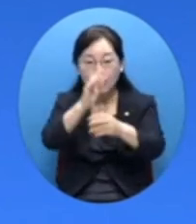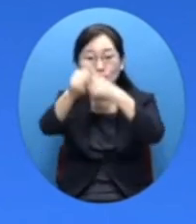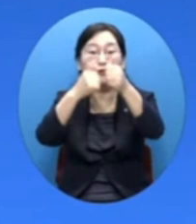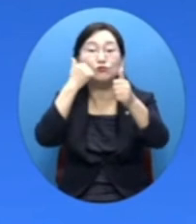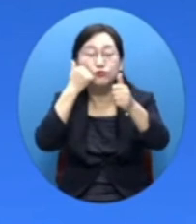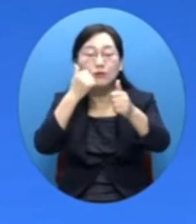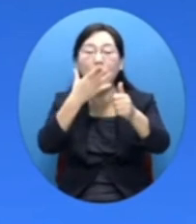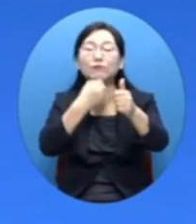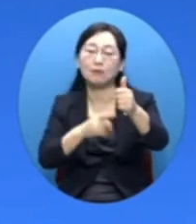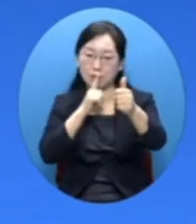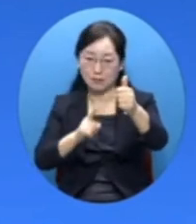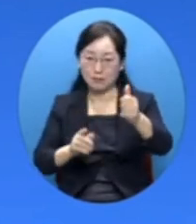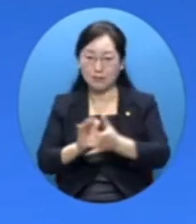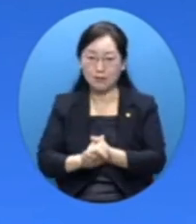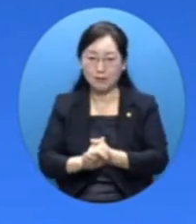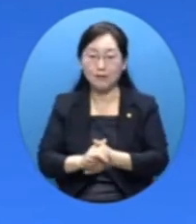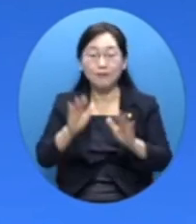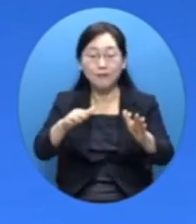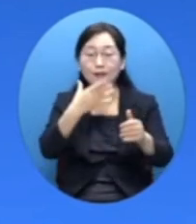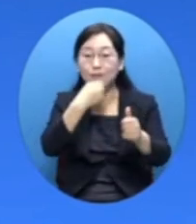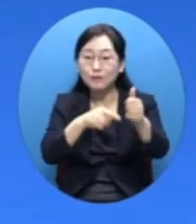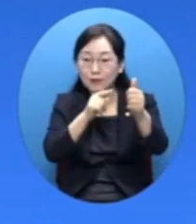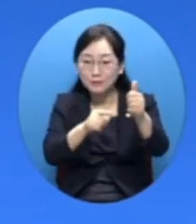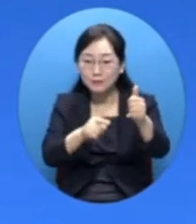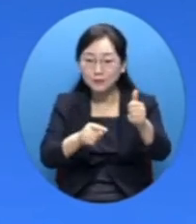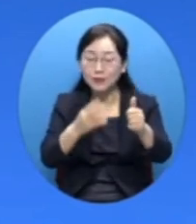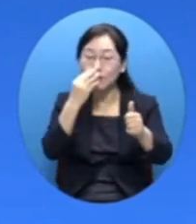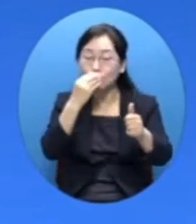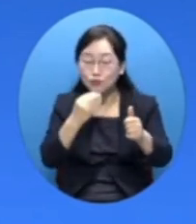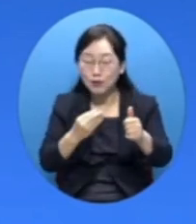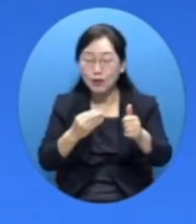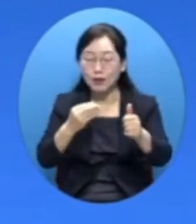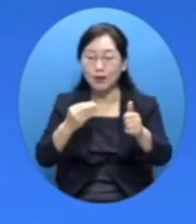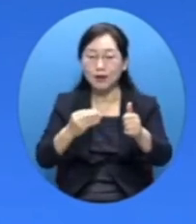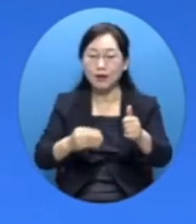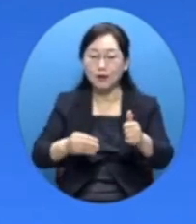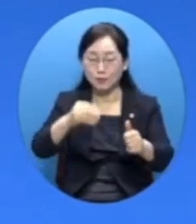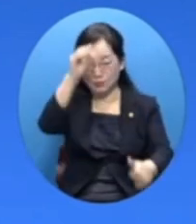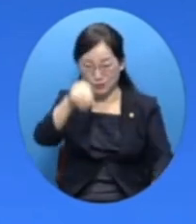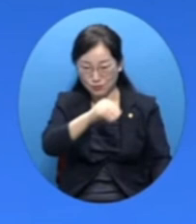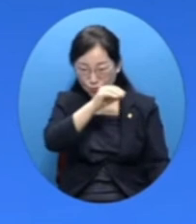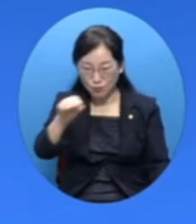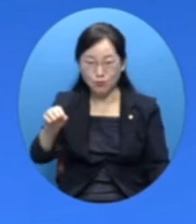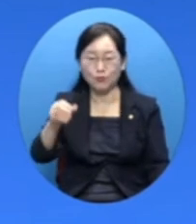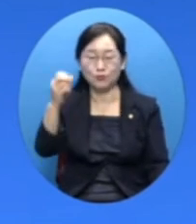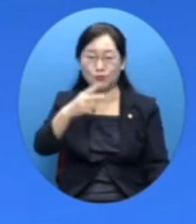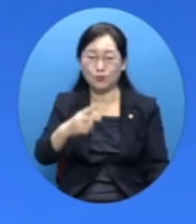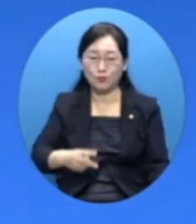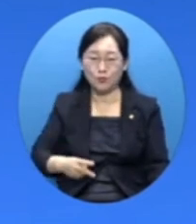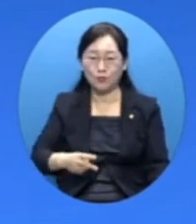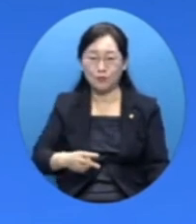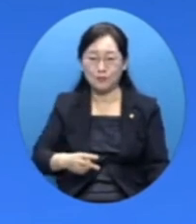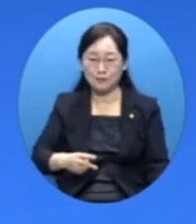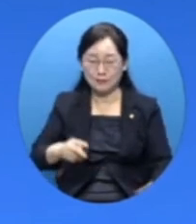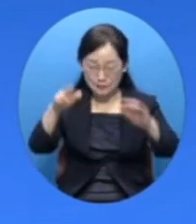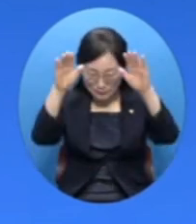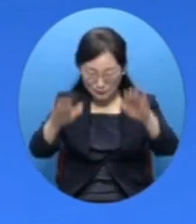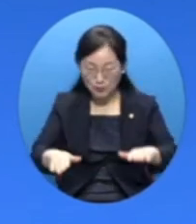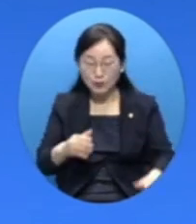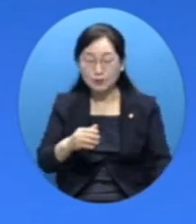아브라함부터 각해서 유대교가 기독교가 천주교가 그리고 이슬람이